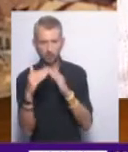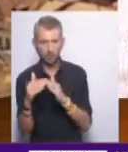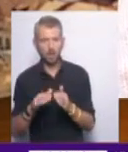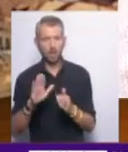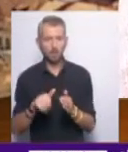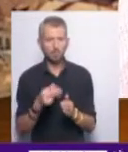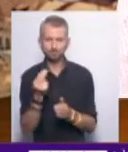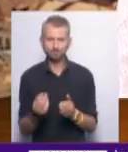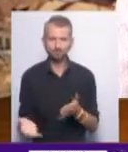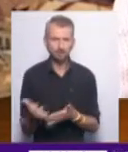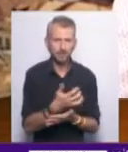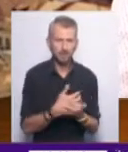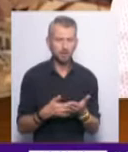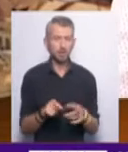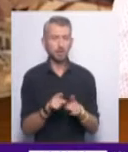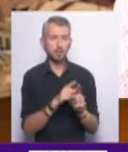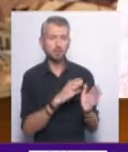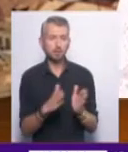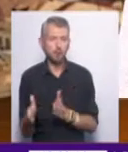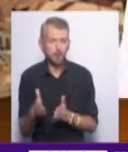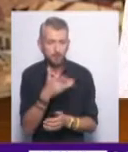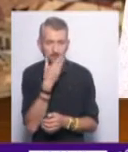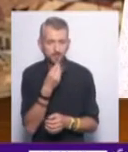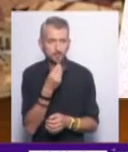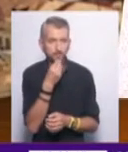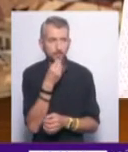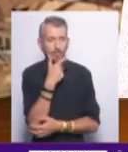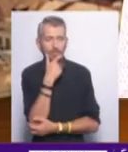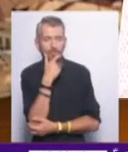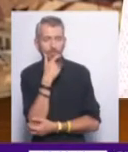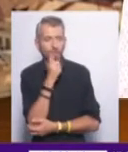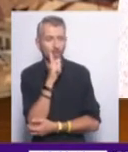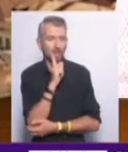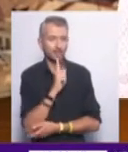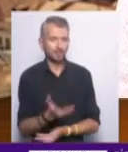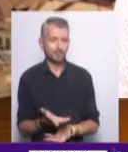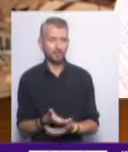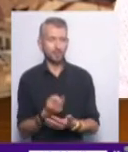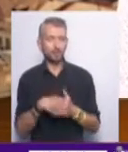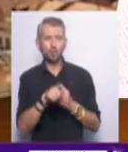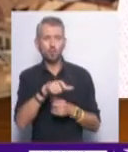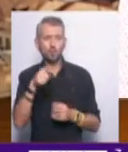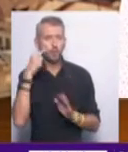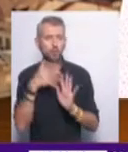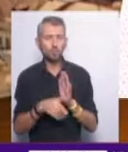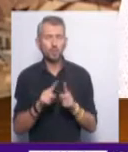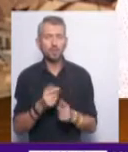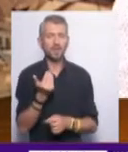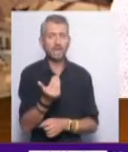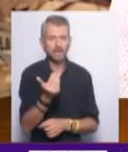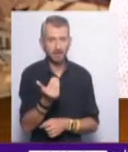копієчку зібрали. Такий порядок навели. Ну, просто любо-дорого там подивитися. Тому що люди розуміють, що це їх.